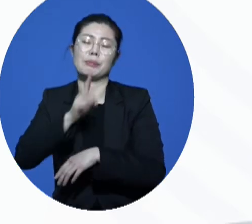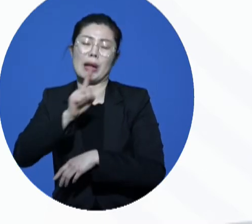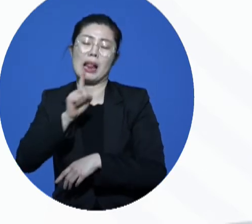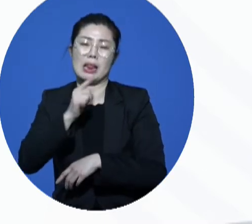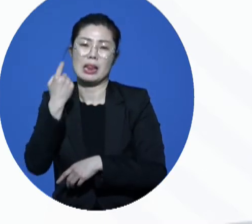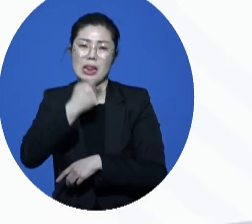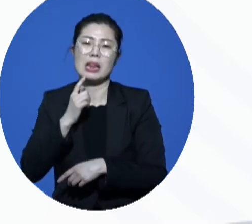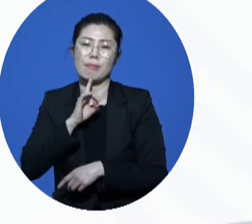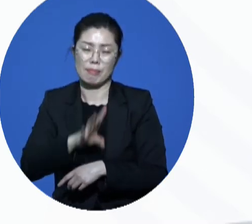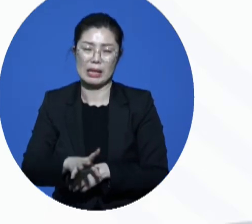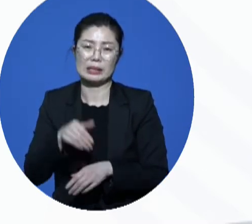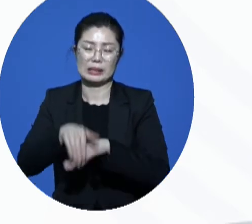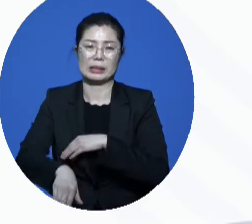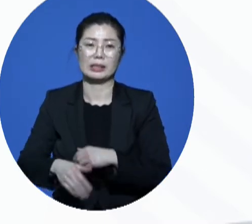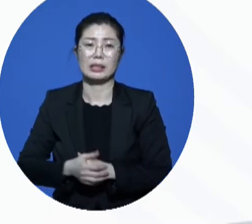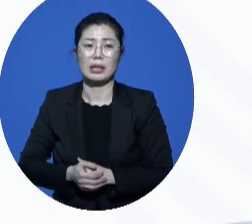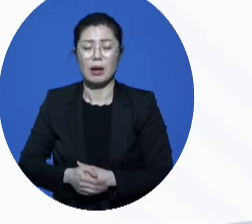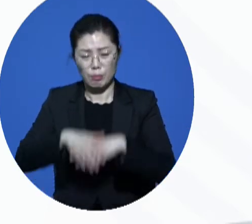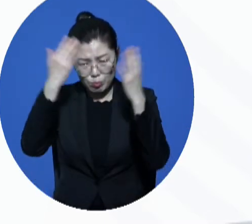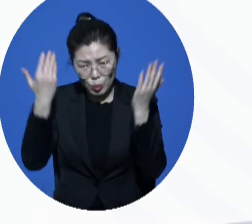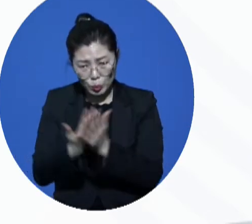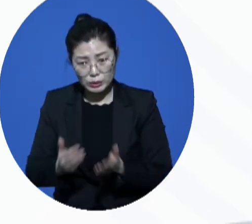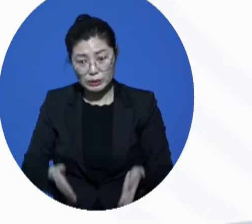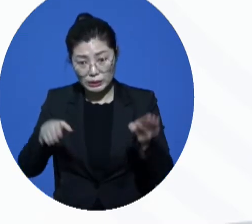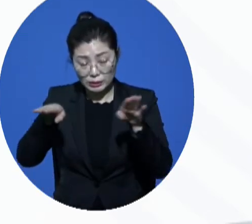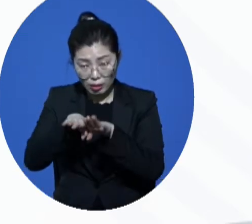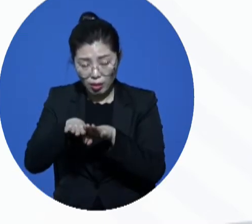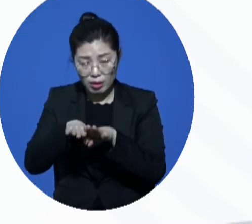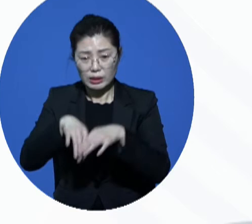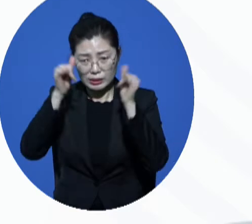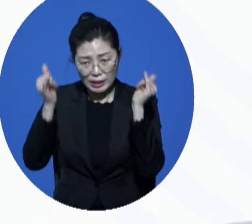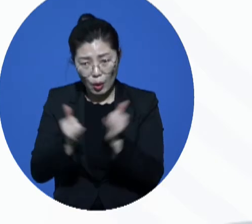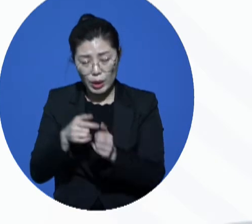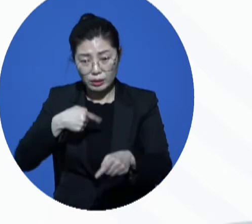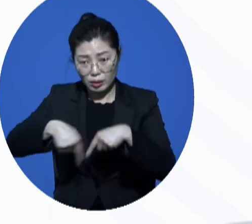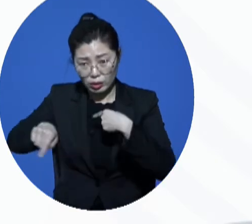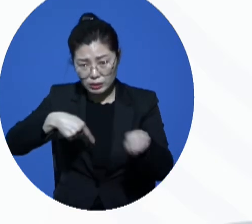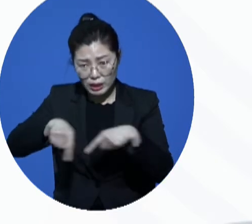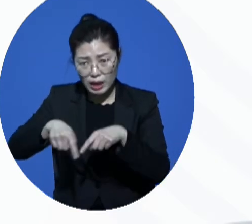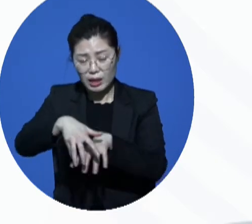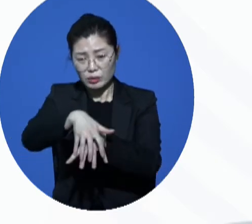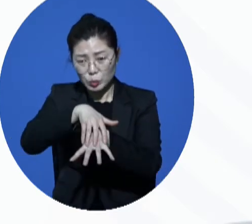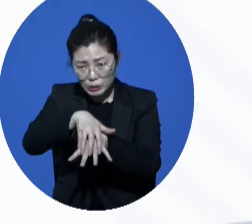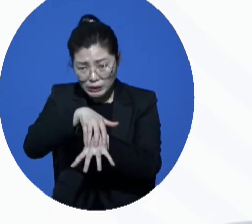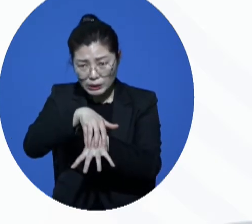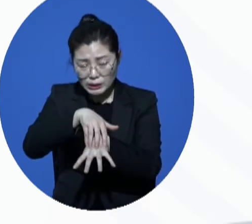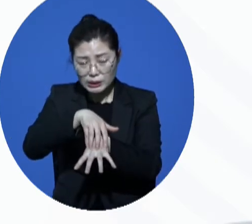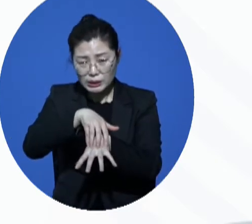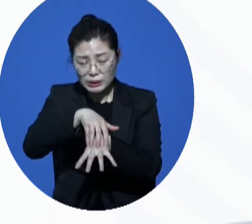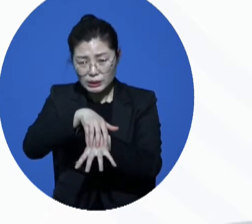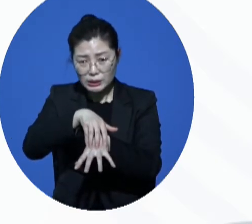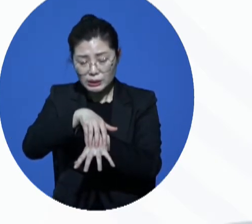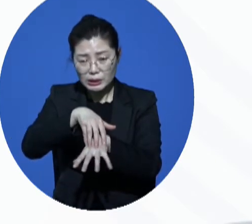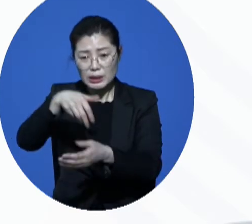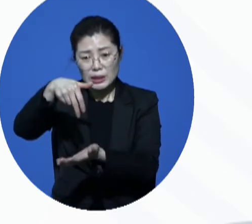이렇게 그러니까 모든 시설, 모든 사회적 정책 네트워크가 이들을 가두는 것에만 기여하고 있었던